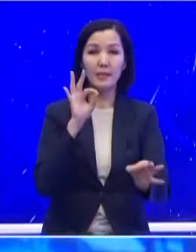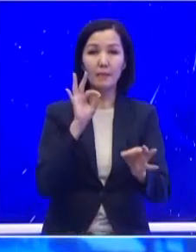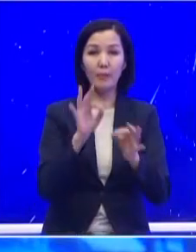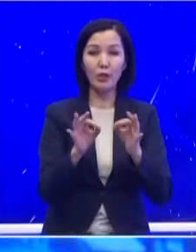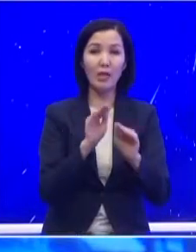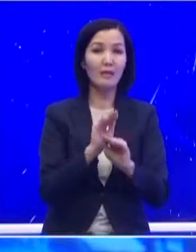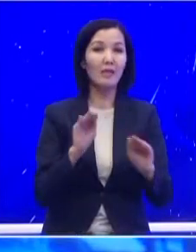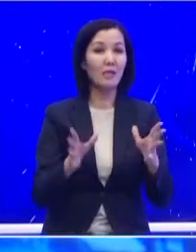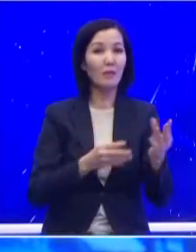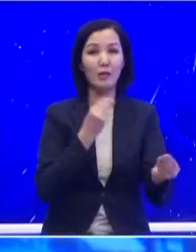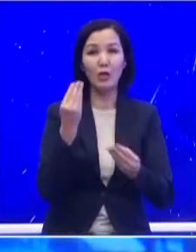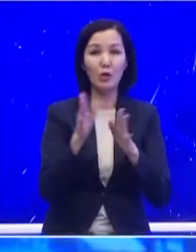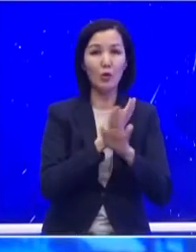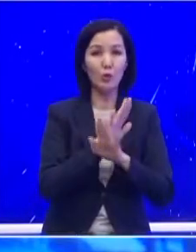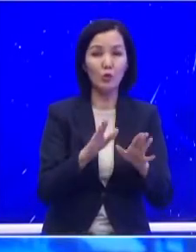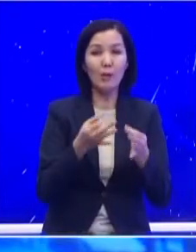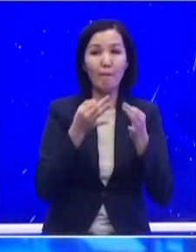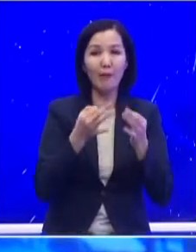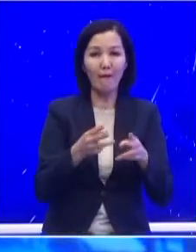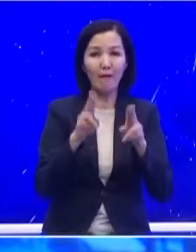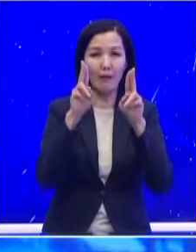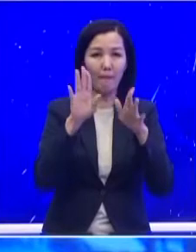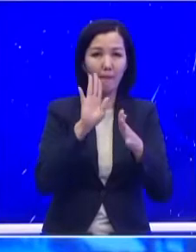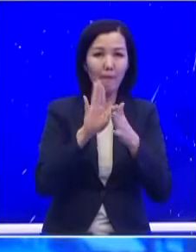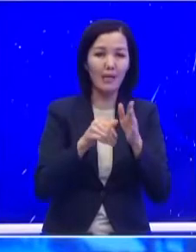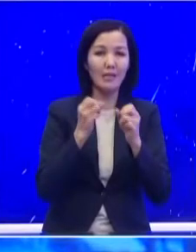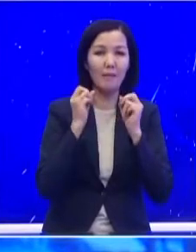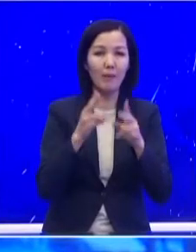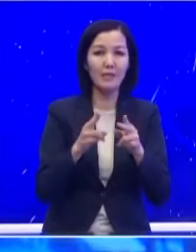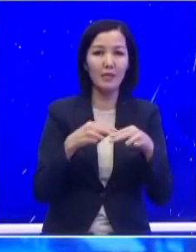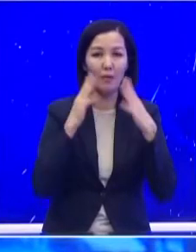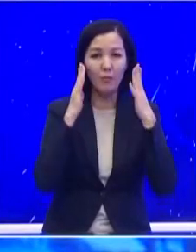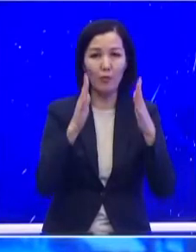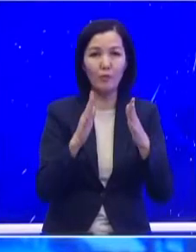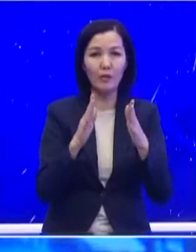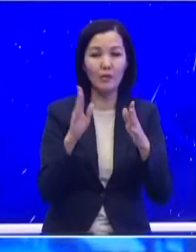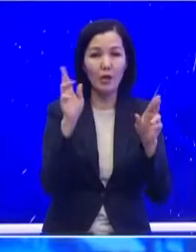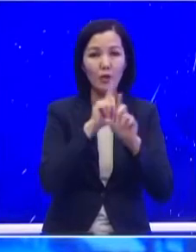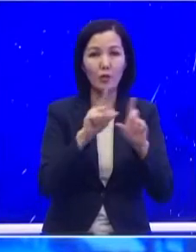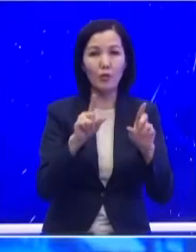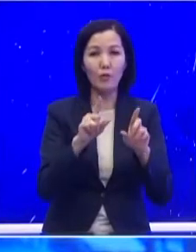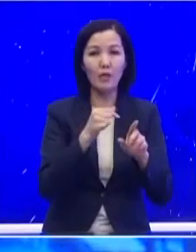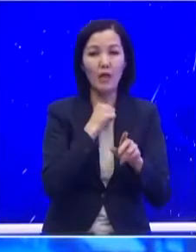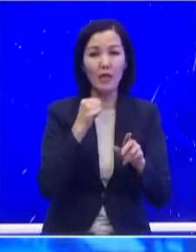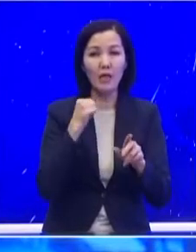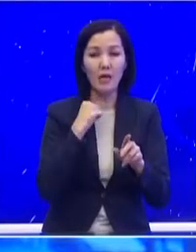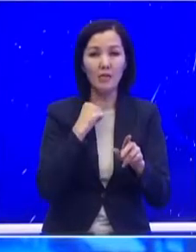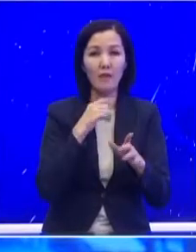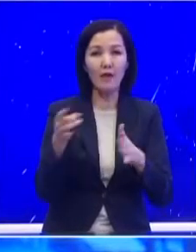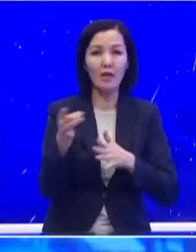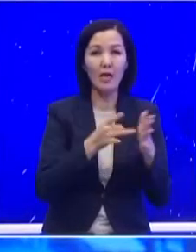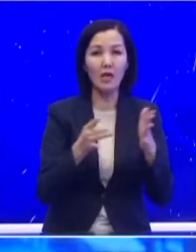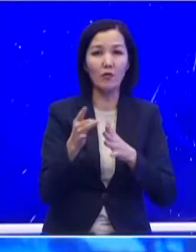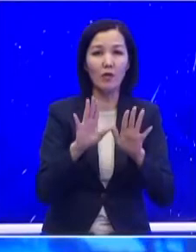Спички детям не игрушка. Элементарные правила безопасности напомнили учащимся школы-лицея номер 7 Талгарского района сотрудники отдела